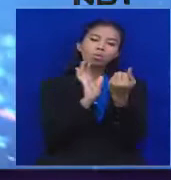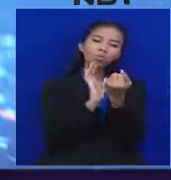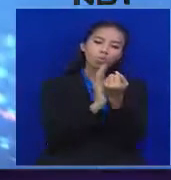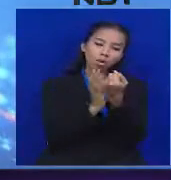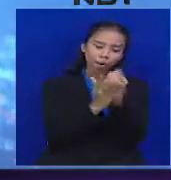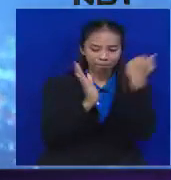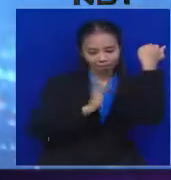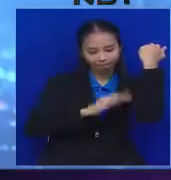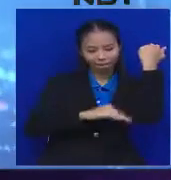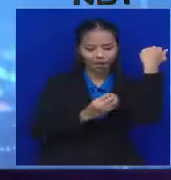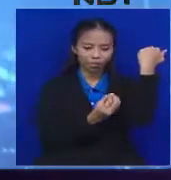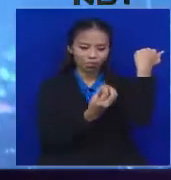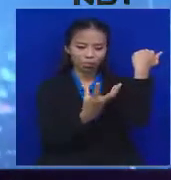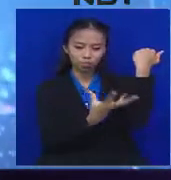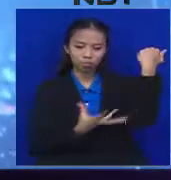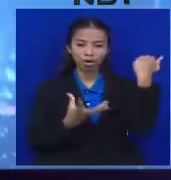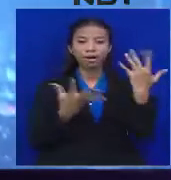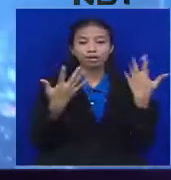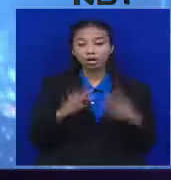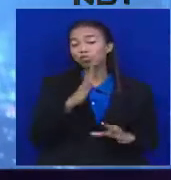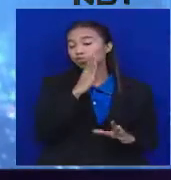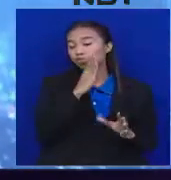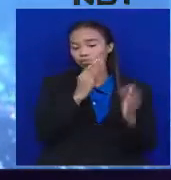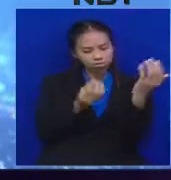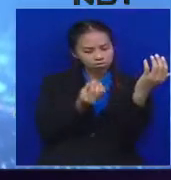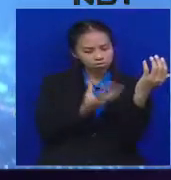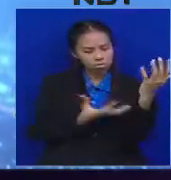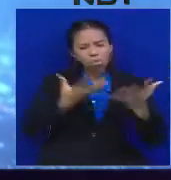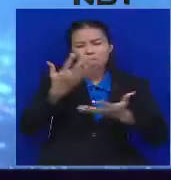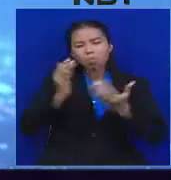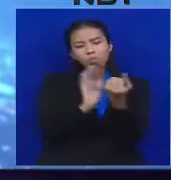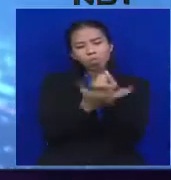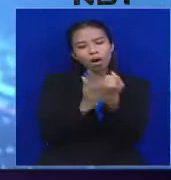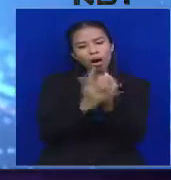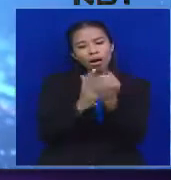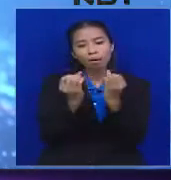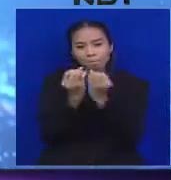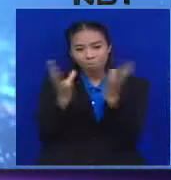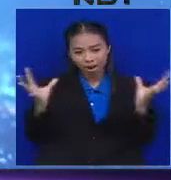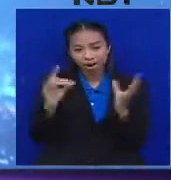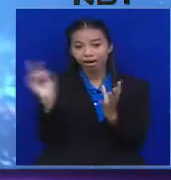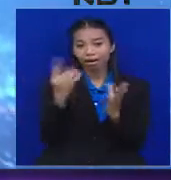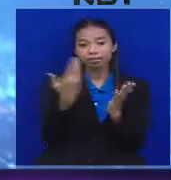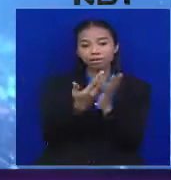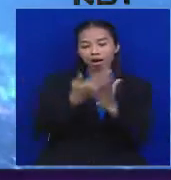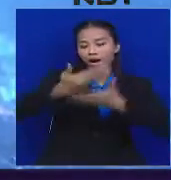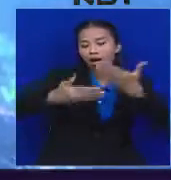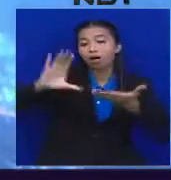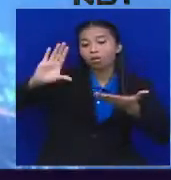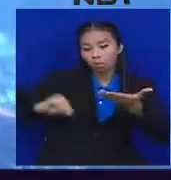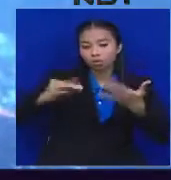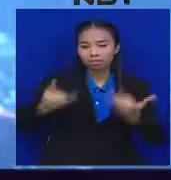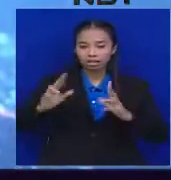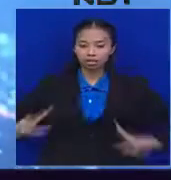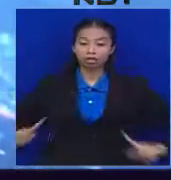ม้ในภาคใต้ทยอยออกสู่ตลาดซึ่งพอมีปริมาณออกมามากพร้อมๆกันนะคะราคาก็จะตกต่ำกระทรวงพาณิชย์จึงเตรียม